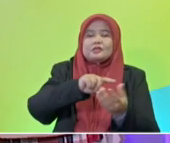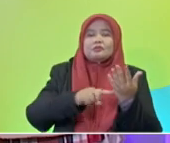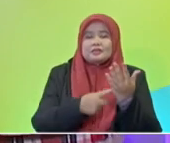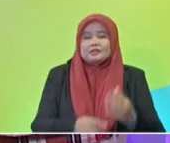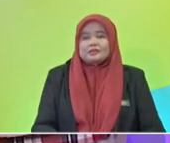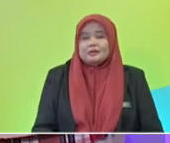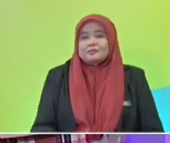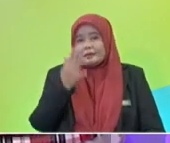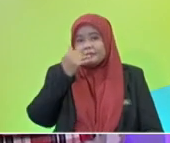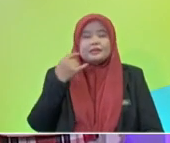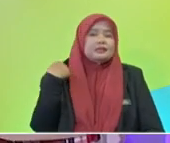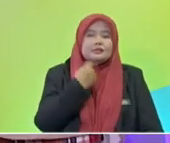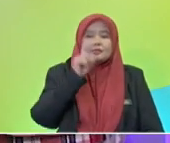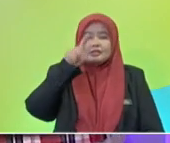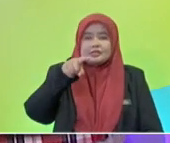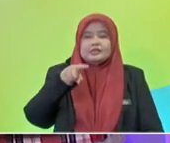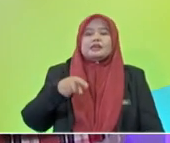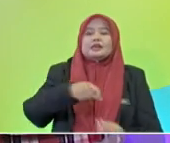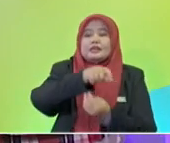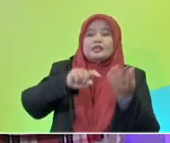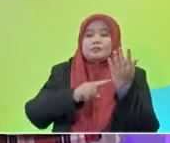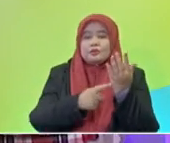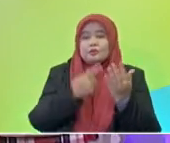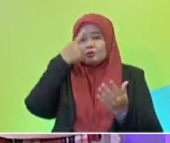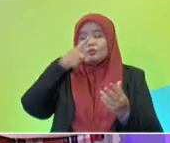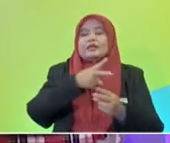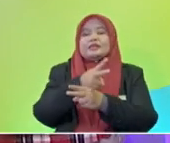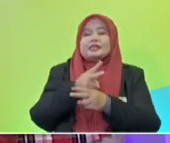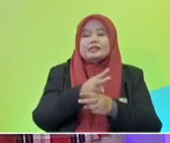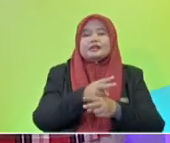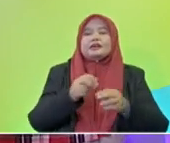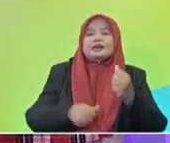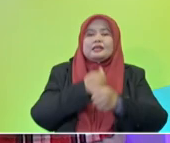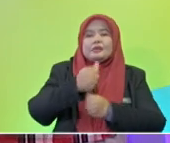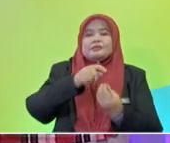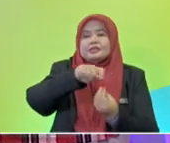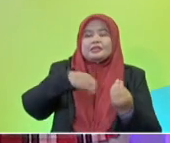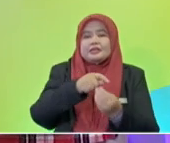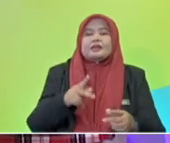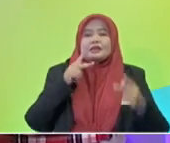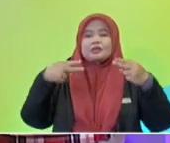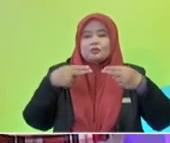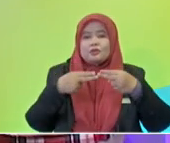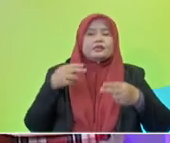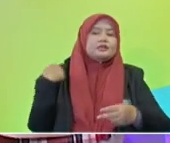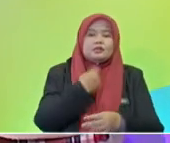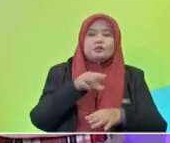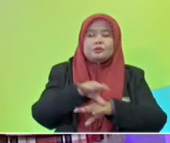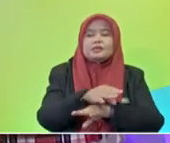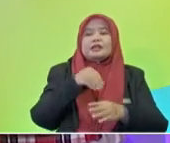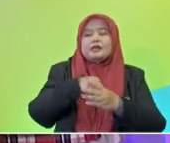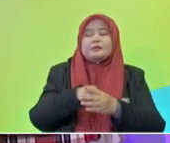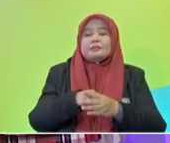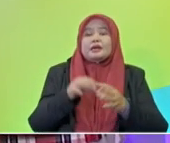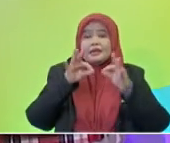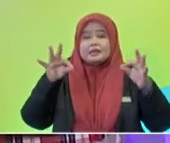adalah maklumat susulan itu penggunaan untuk kata hubung sebenarnya kata hubung ini adalah kita guna untuk dalam ayat majmuk